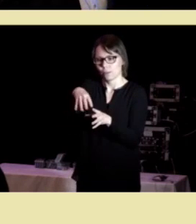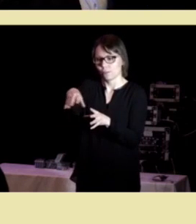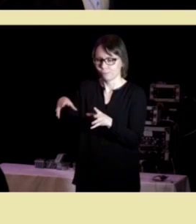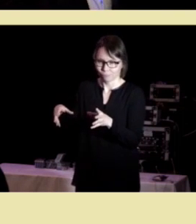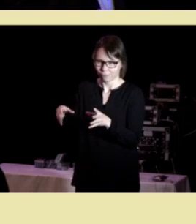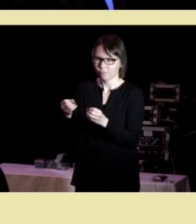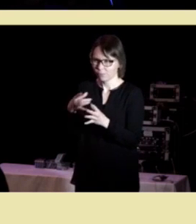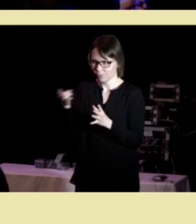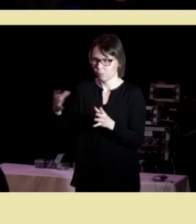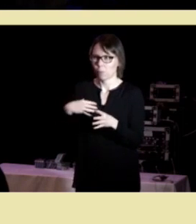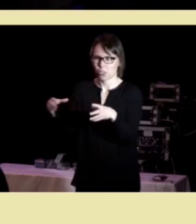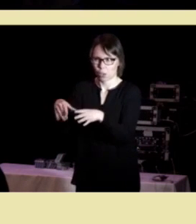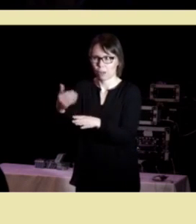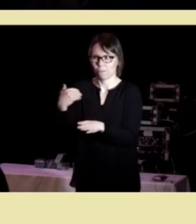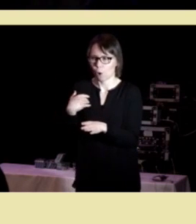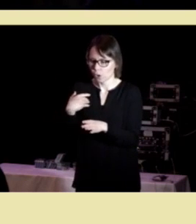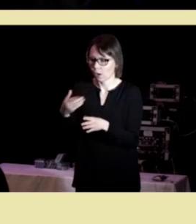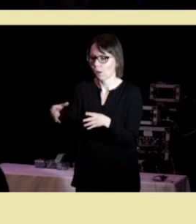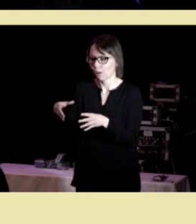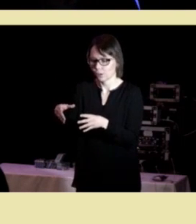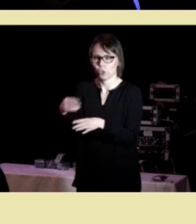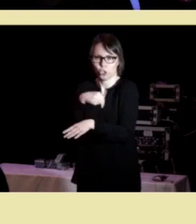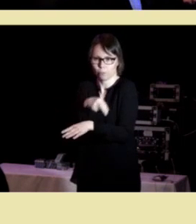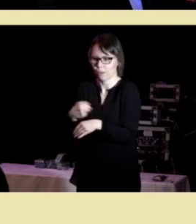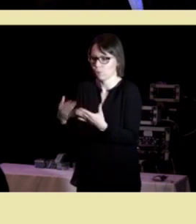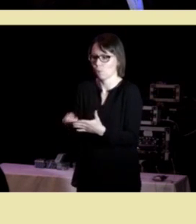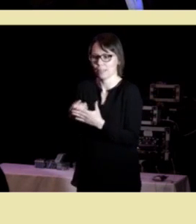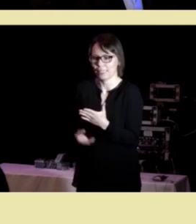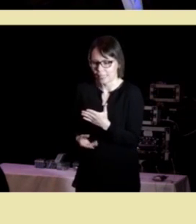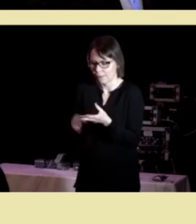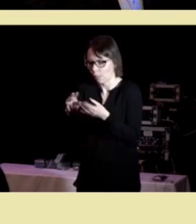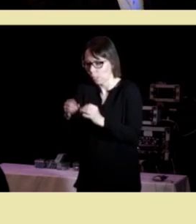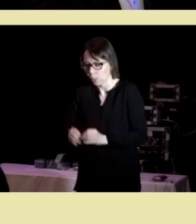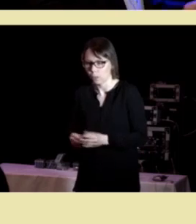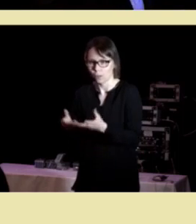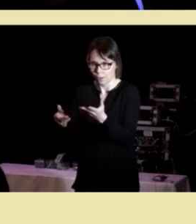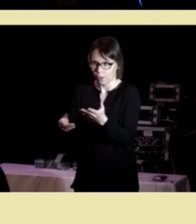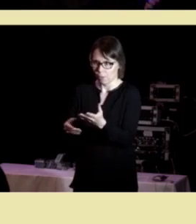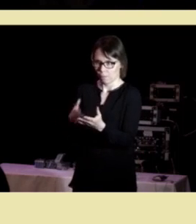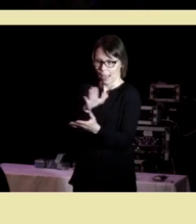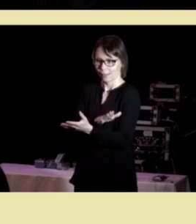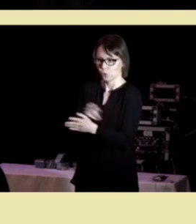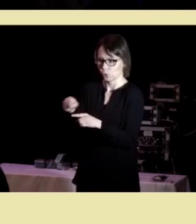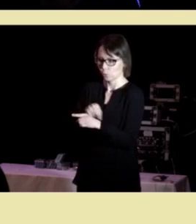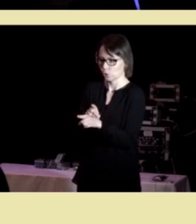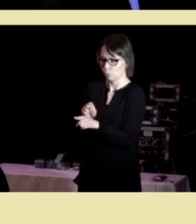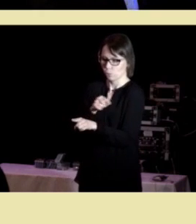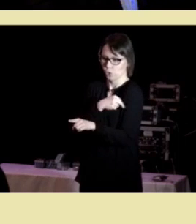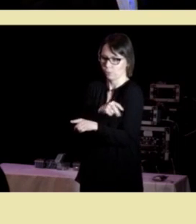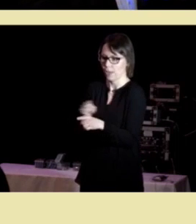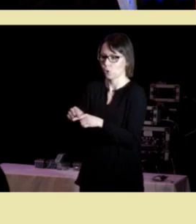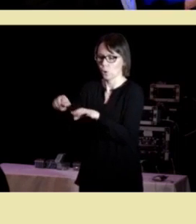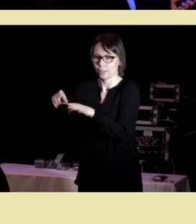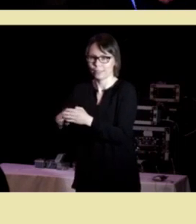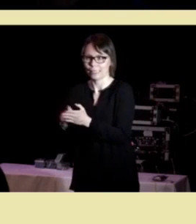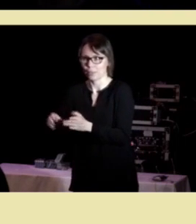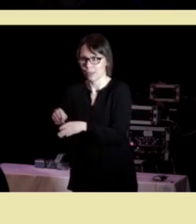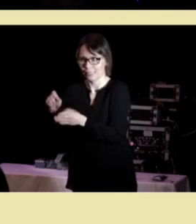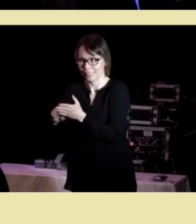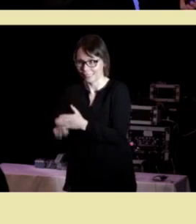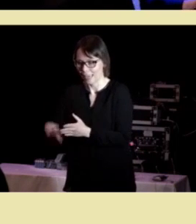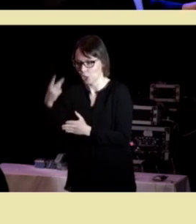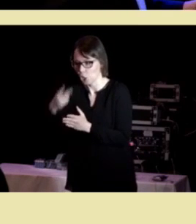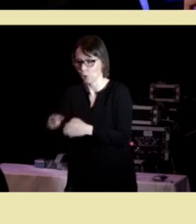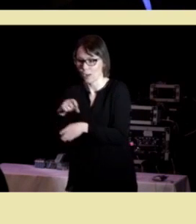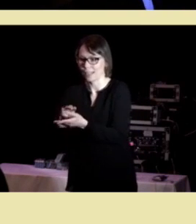samling, mange av dere har vært med på slike samlinger, så får sykepleierne lov å beskrive plunder og heft sett med sykepleierøyne, sekretærene med sekretærøyne